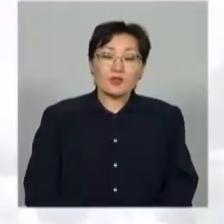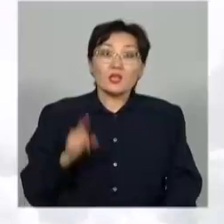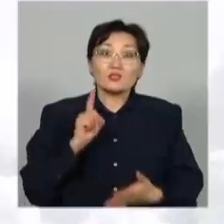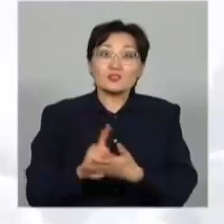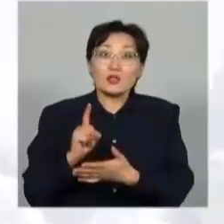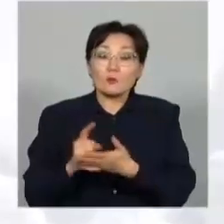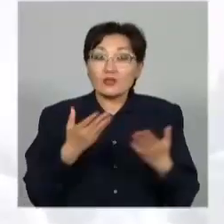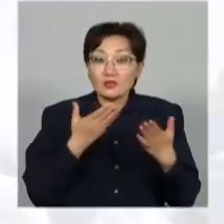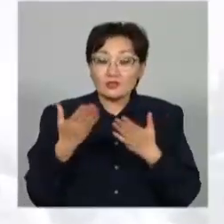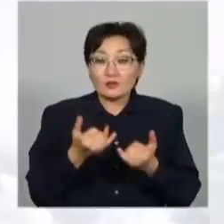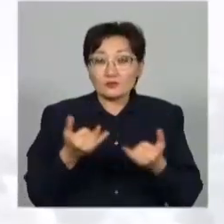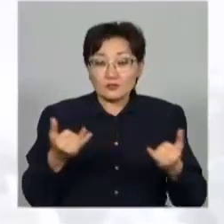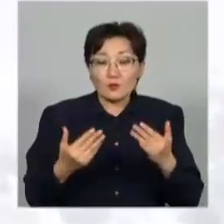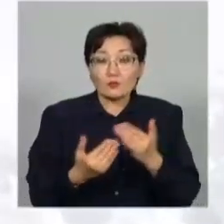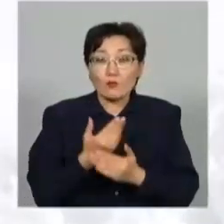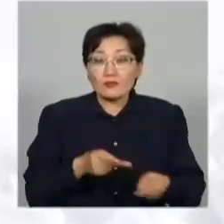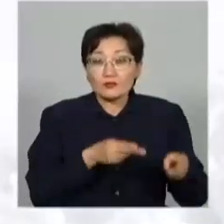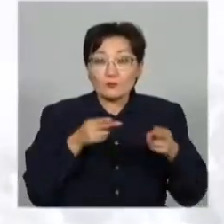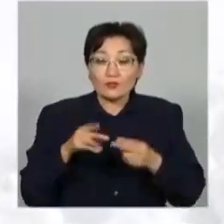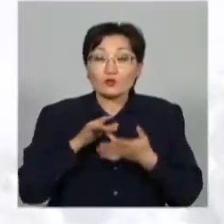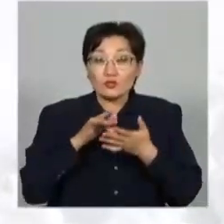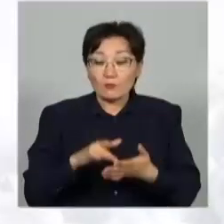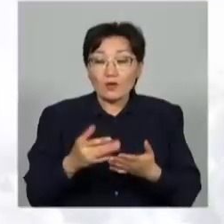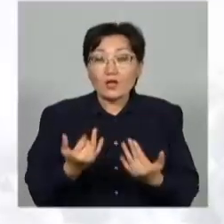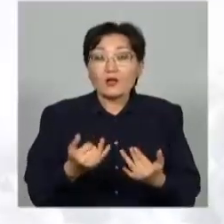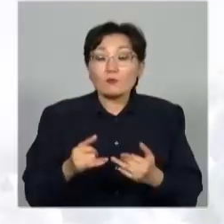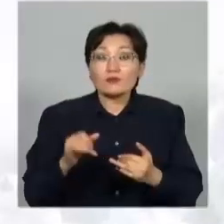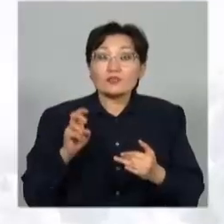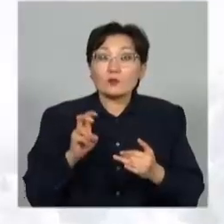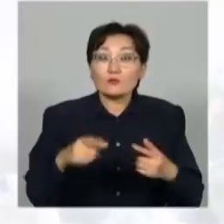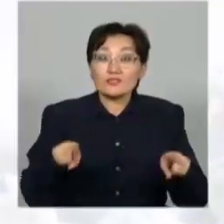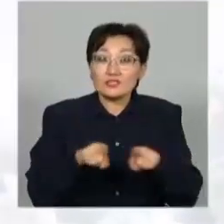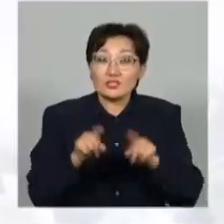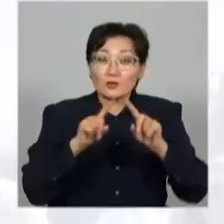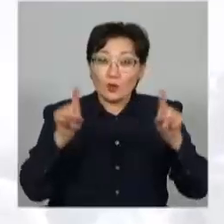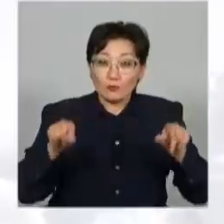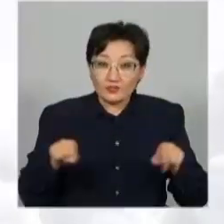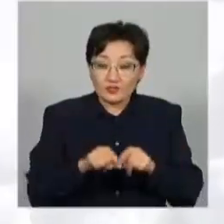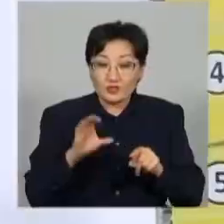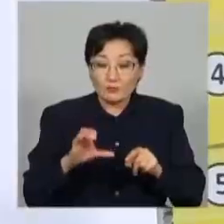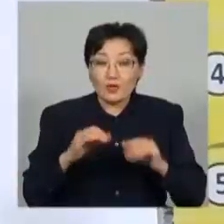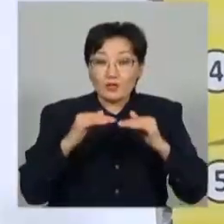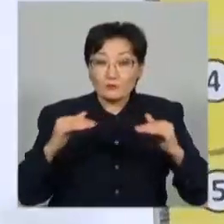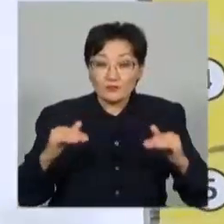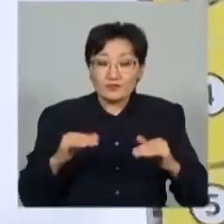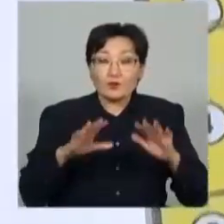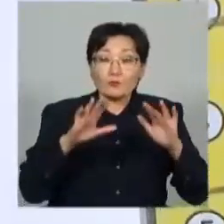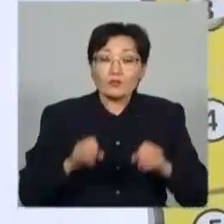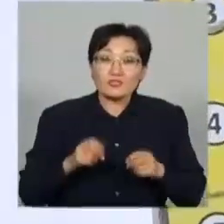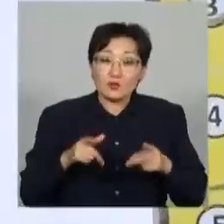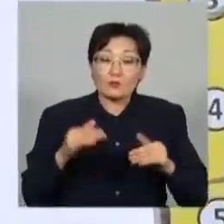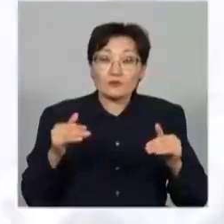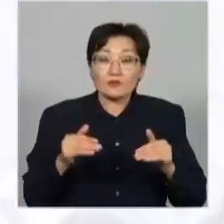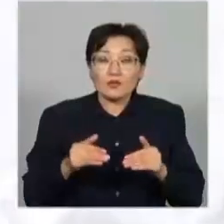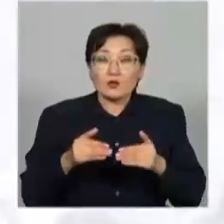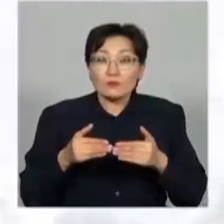Обязательно к прочтению для новоприбывших туристов. Вот для канатной дороги расположена такая табличка с уровнем лавинной опасности в пределах